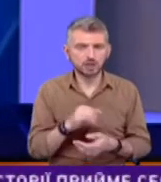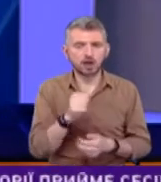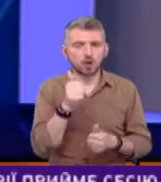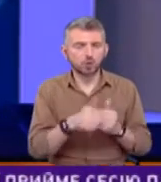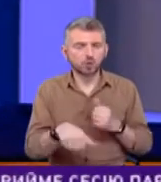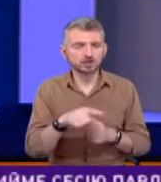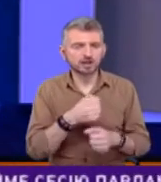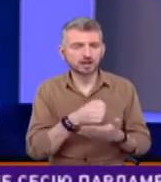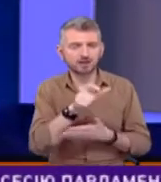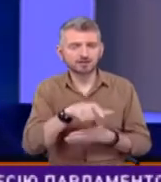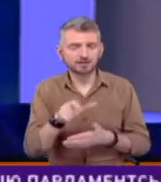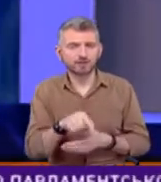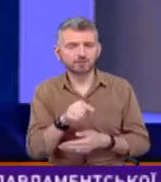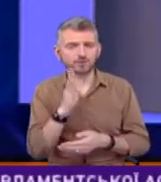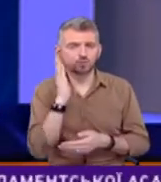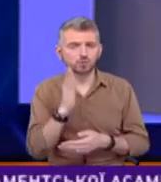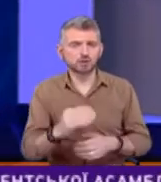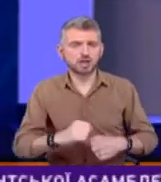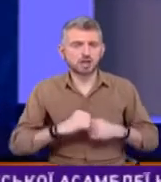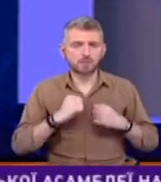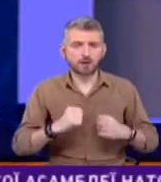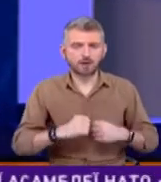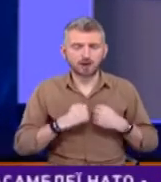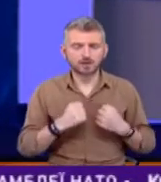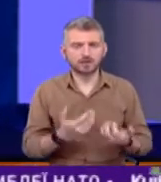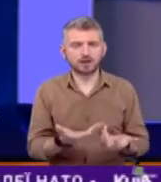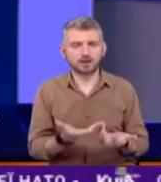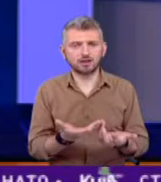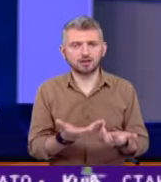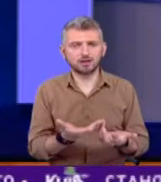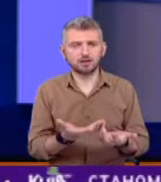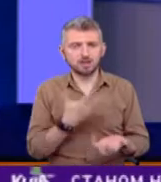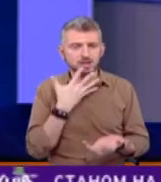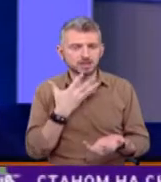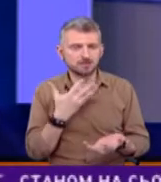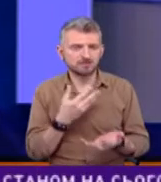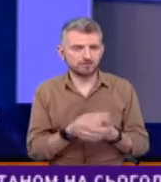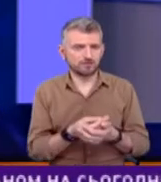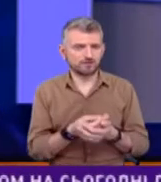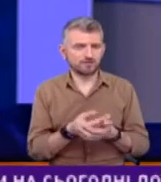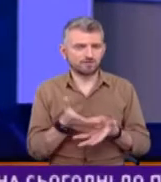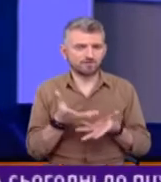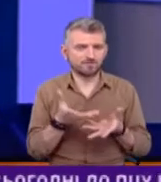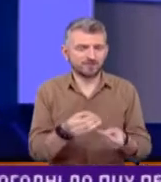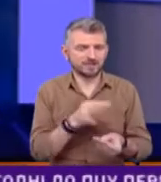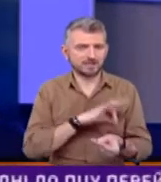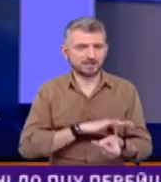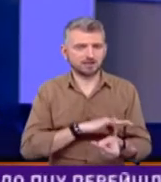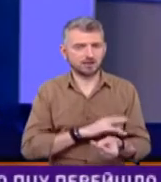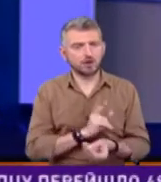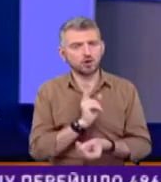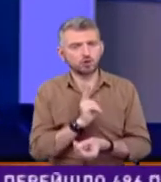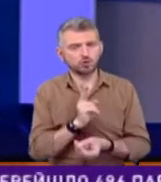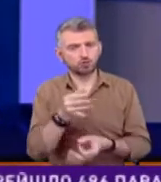кожен із цих кандидатів, він буде намагатися свої важелі впливу задіяти. Тобто,